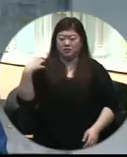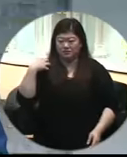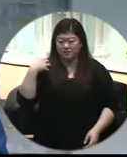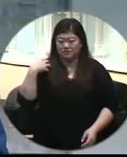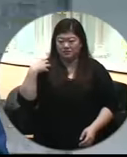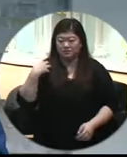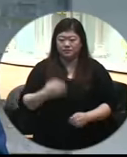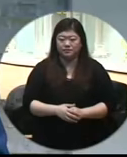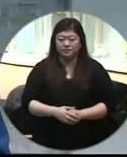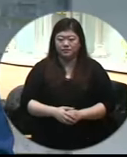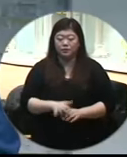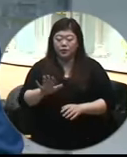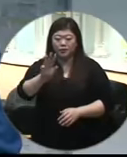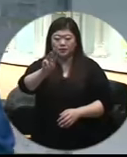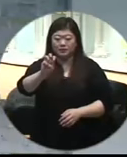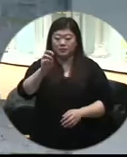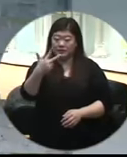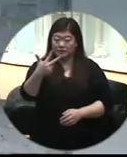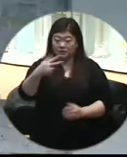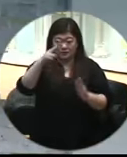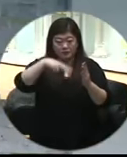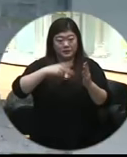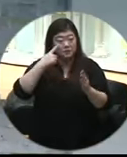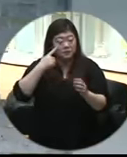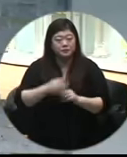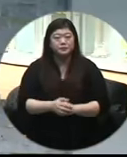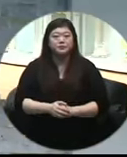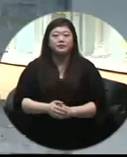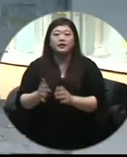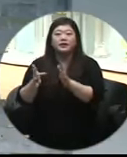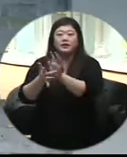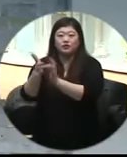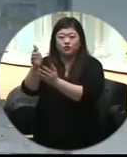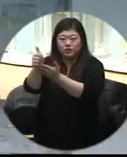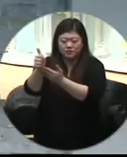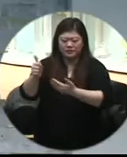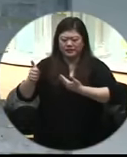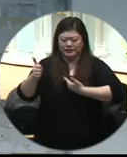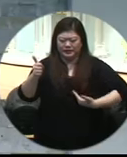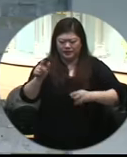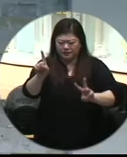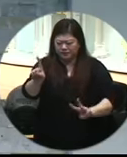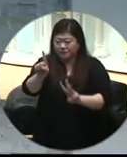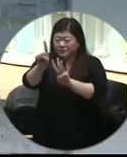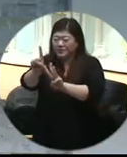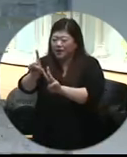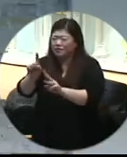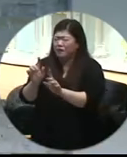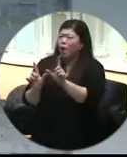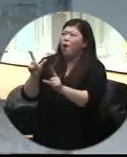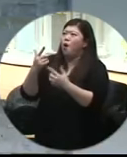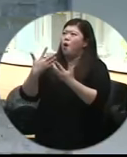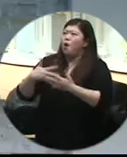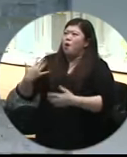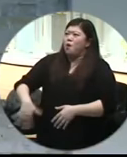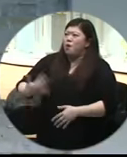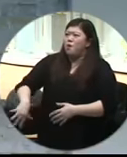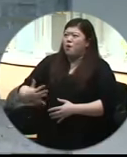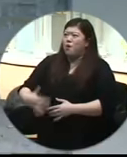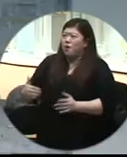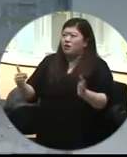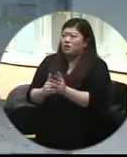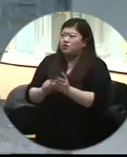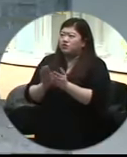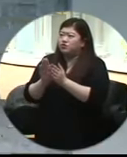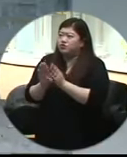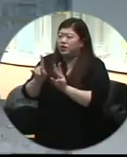돼요. 복음 37절에도 보면 예수님께서 제사들과 변화산에 머물러 있으신 것이 아니에요. 바로 내려와